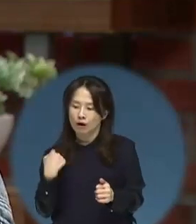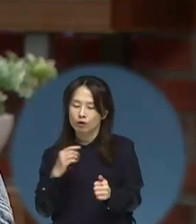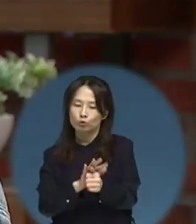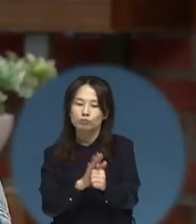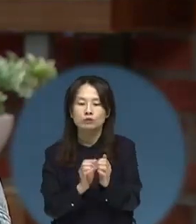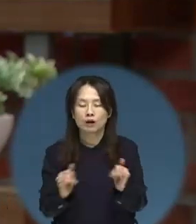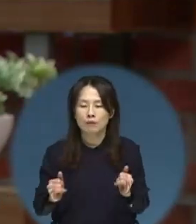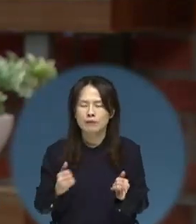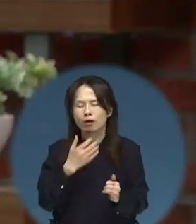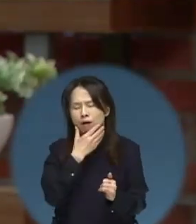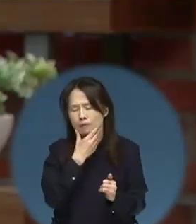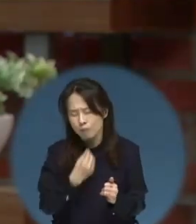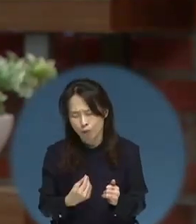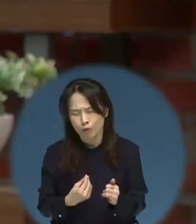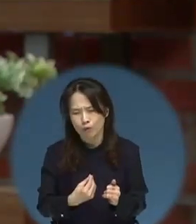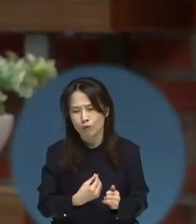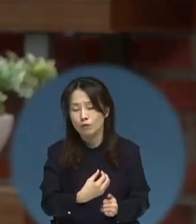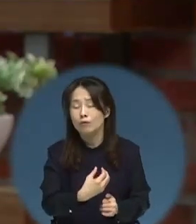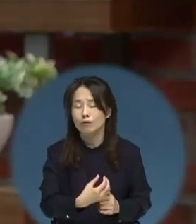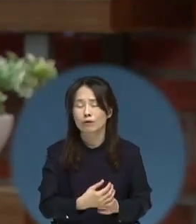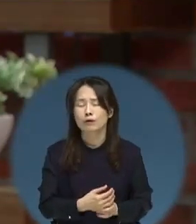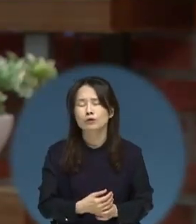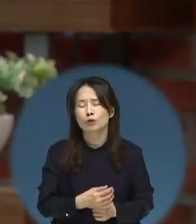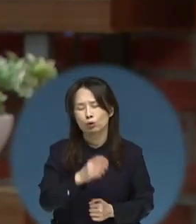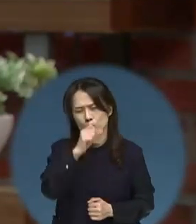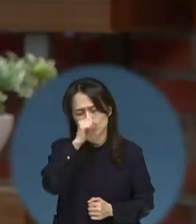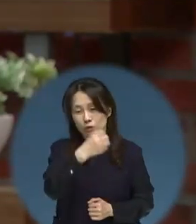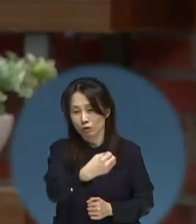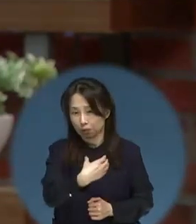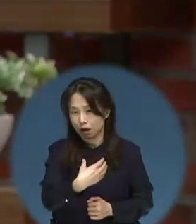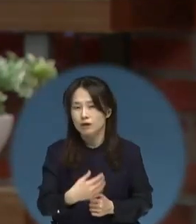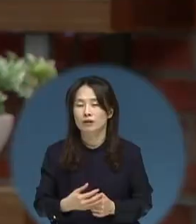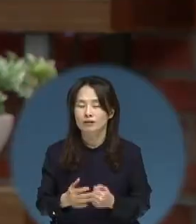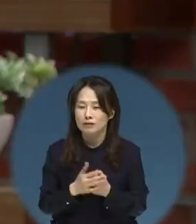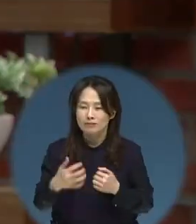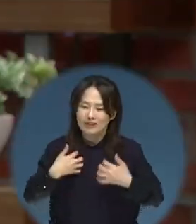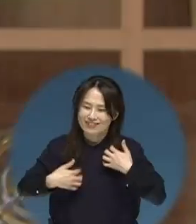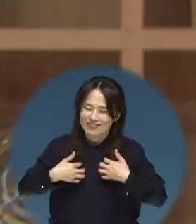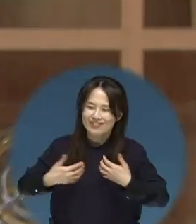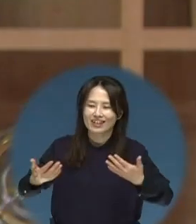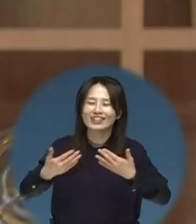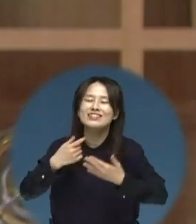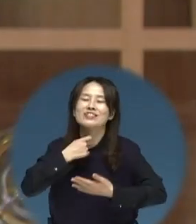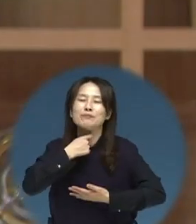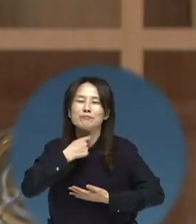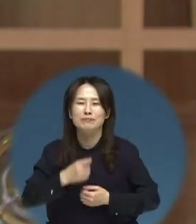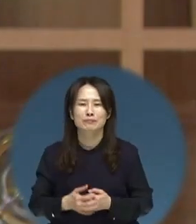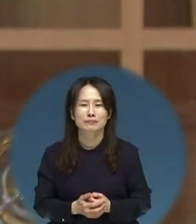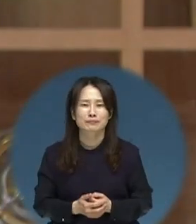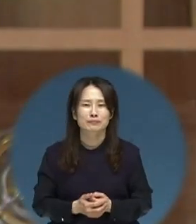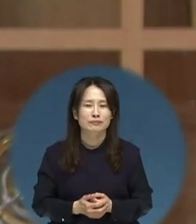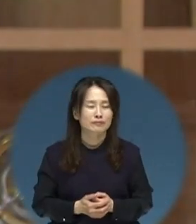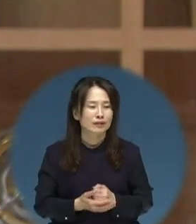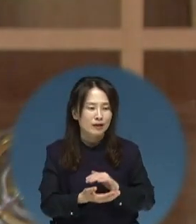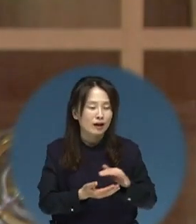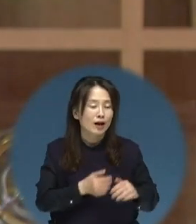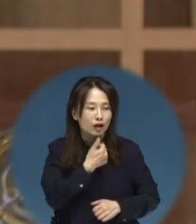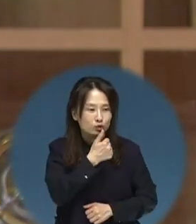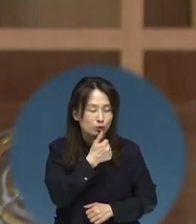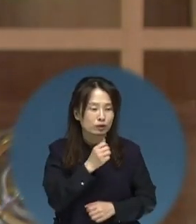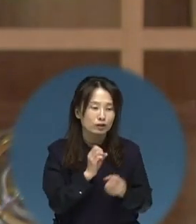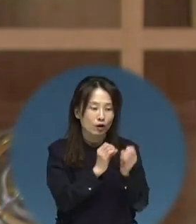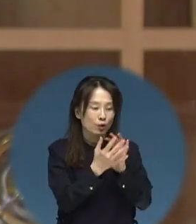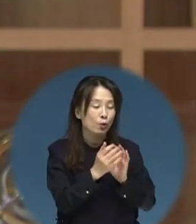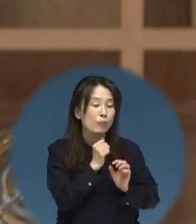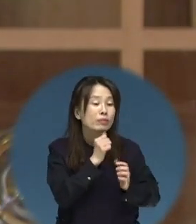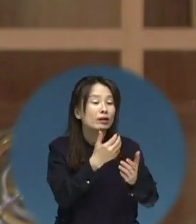또 가장 원하는 건 주민들의 행복이거든요. 예, 그래서 예. 계속 이 일을 재밌게 할 수 있는 것 같아요. 예, 그 아까 제가 소개했던 꽃거지 한영준